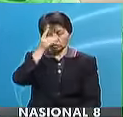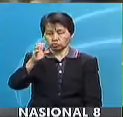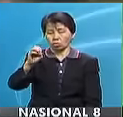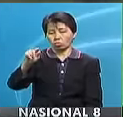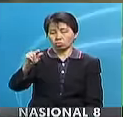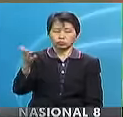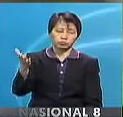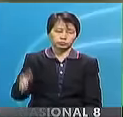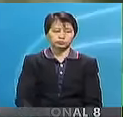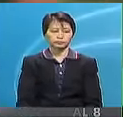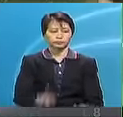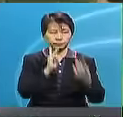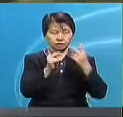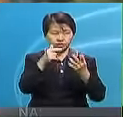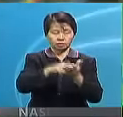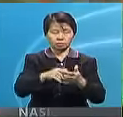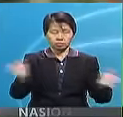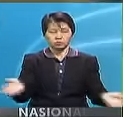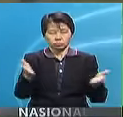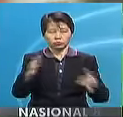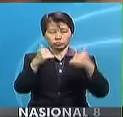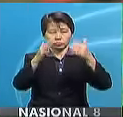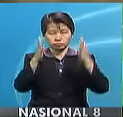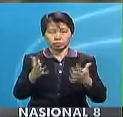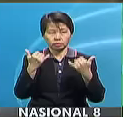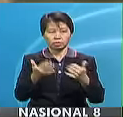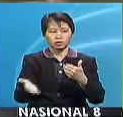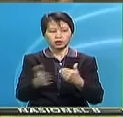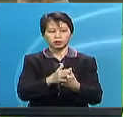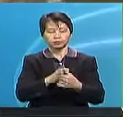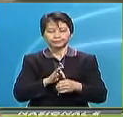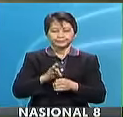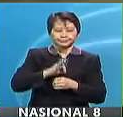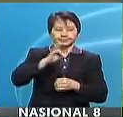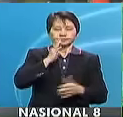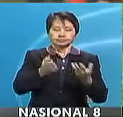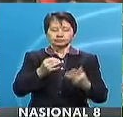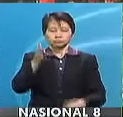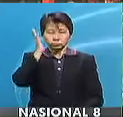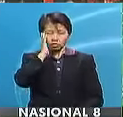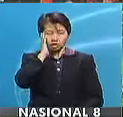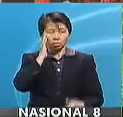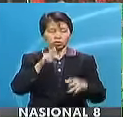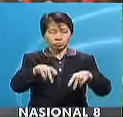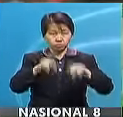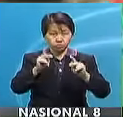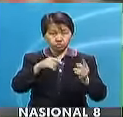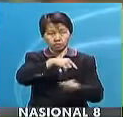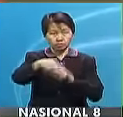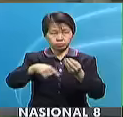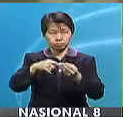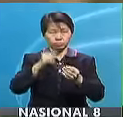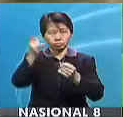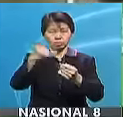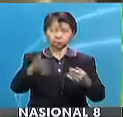atasach tambah izham motivasi pemain Ketika ini kembali bersemangat biarpun menyedari peluang untuk kepusingan seterusnya